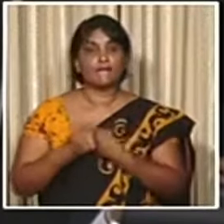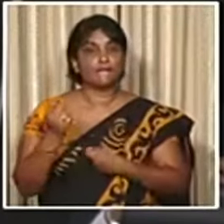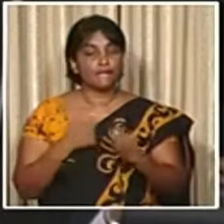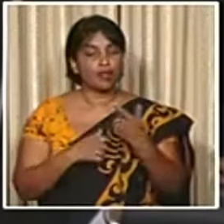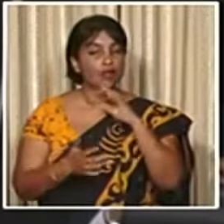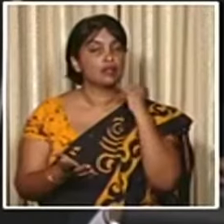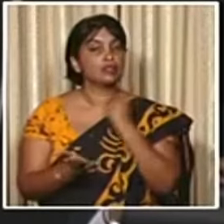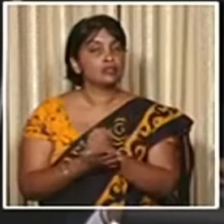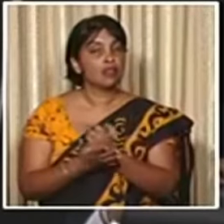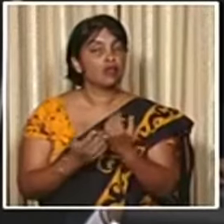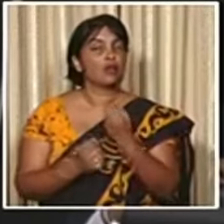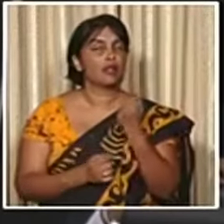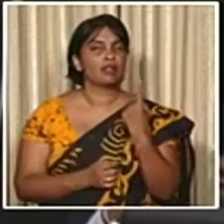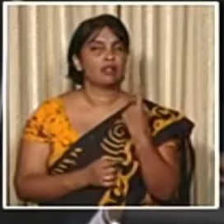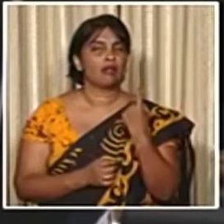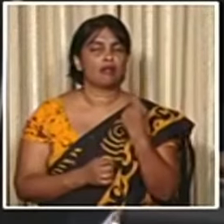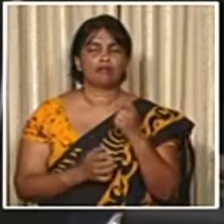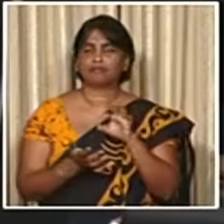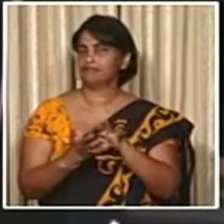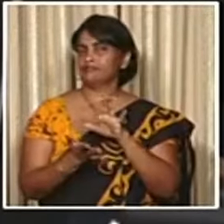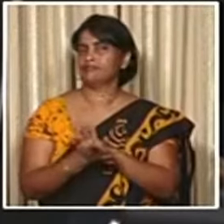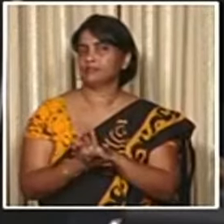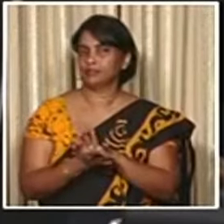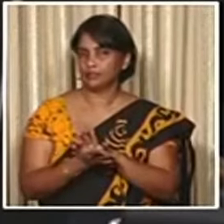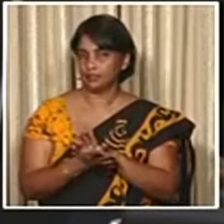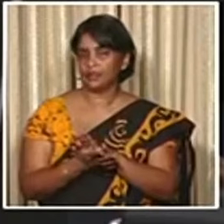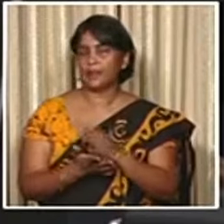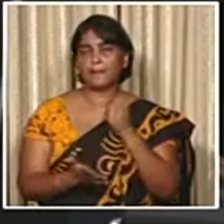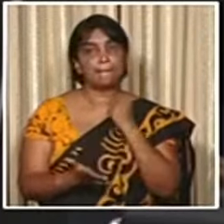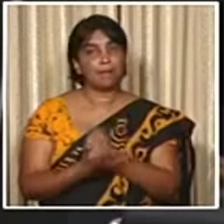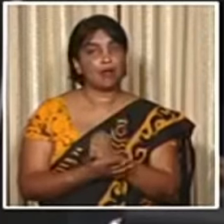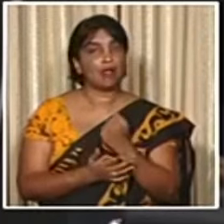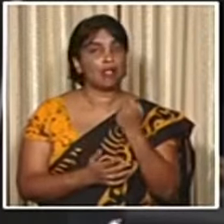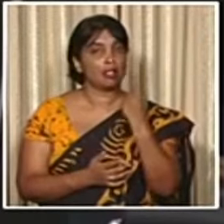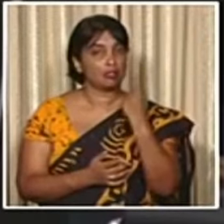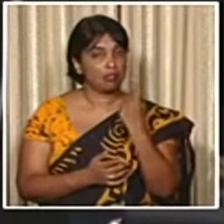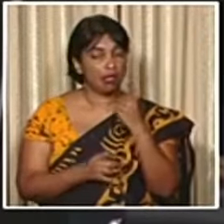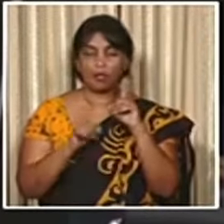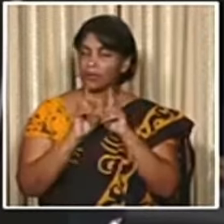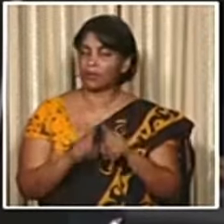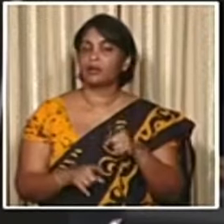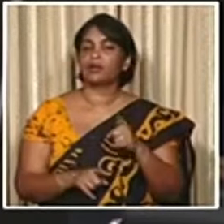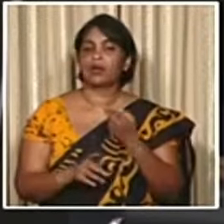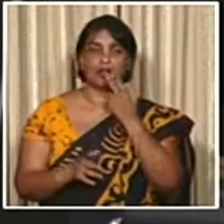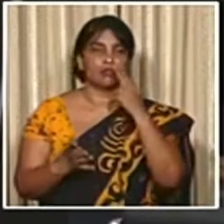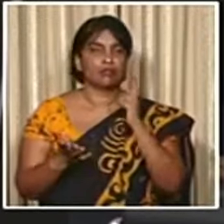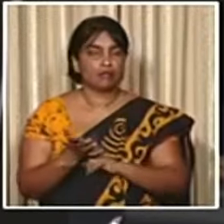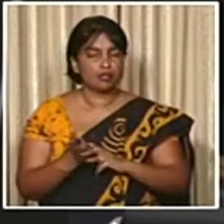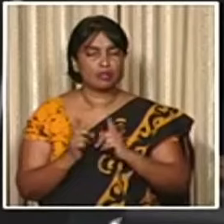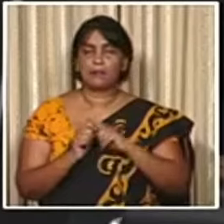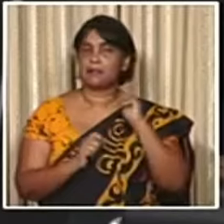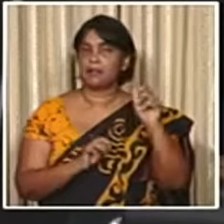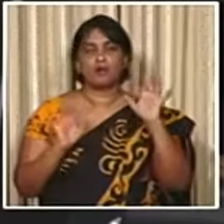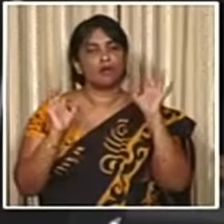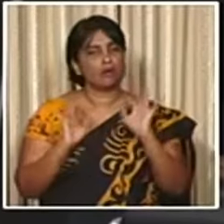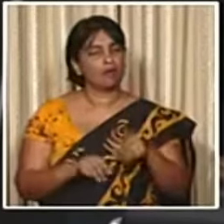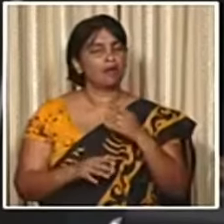විකිණීමේ සහතිකේ ලියාගන්නේ රුපියල් 1000යි වටිනාකම. ඒතර බැංකුව රුපියල් 1000කට තමයි ඒකට මුද්දර ගාස්තු ගෙවන්නෙත්